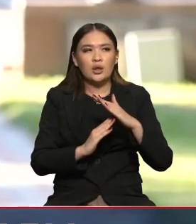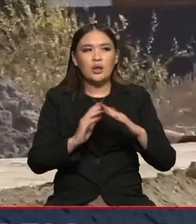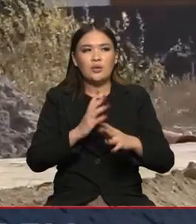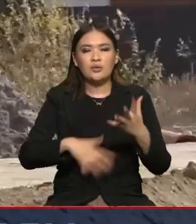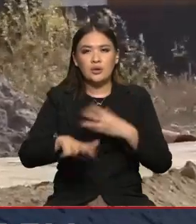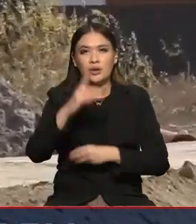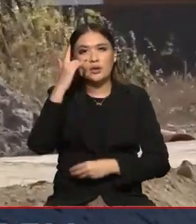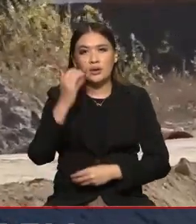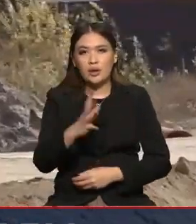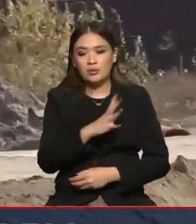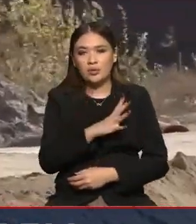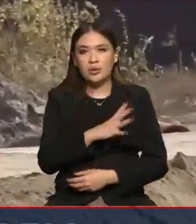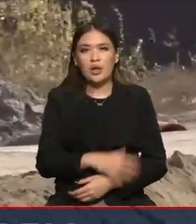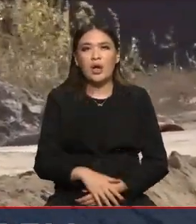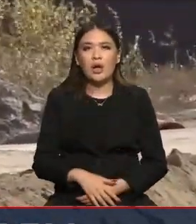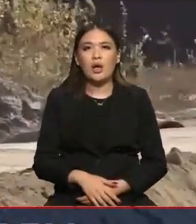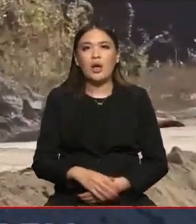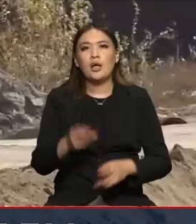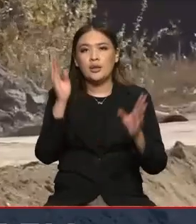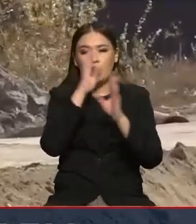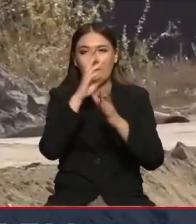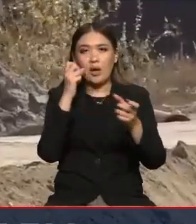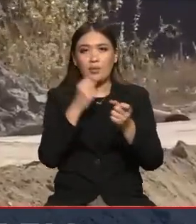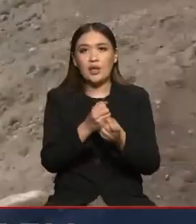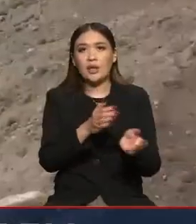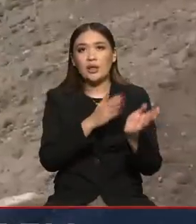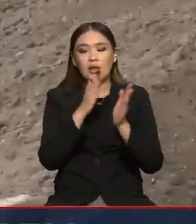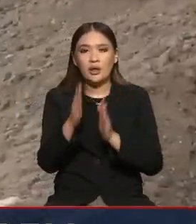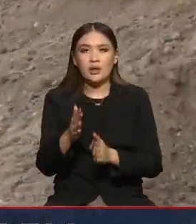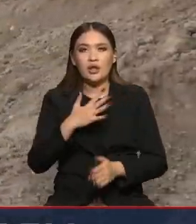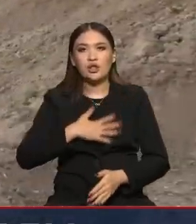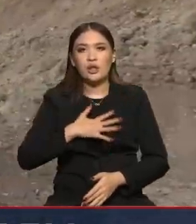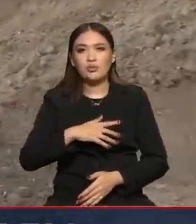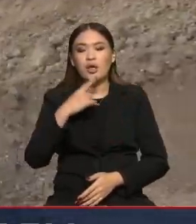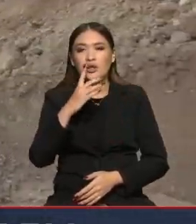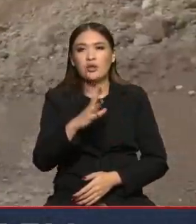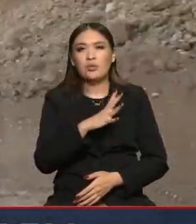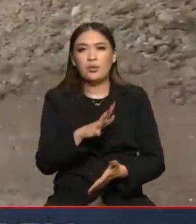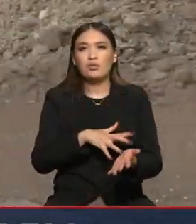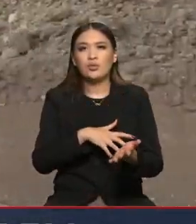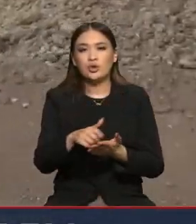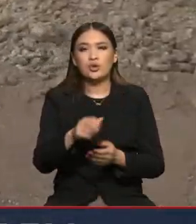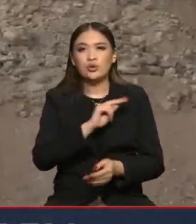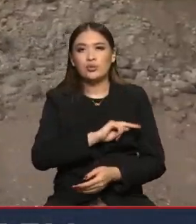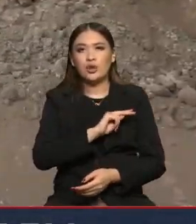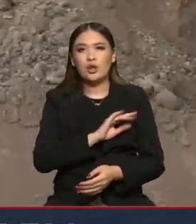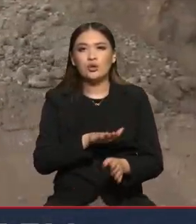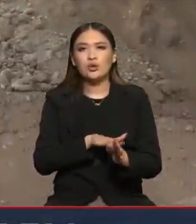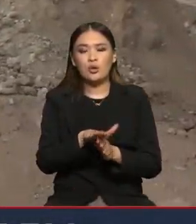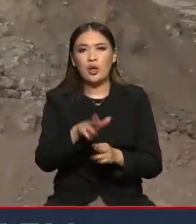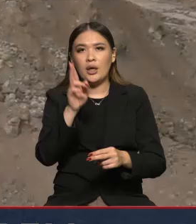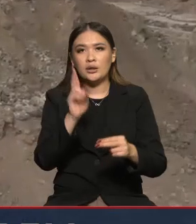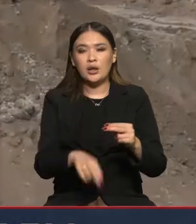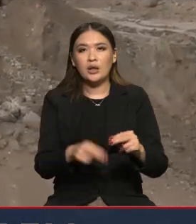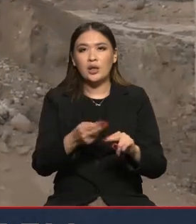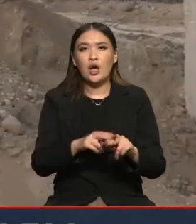ескерілген. Айта кетейік, теріскейде табиғи апаттан кейін жарамсыз деп танылған баспаналарды бұзу жұмыстары толық аяқталған, тұруға